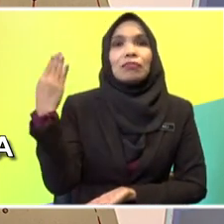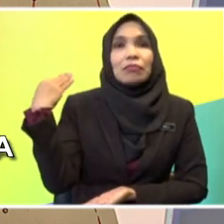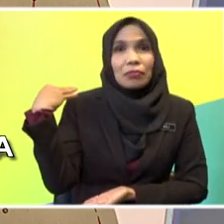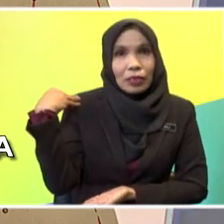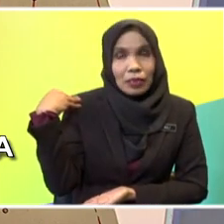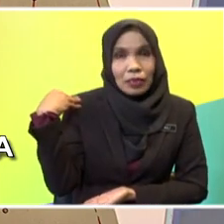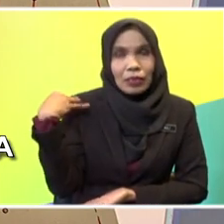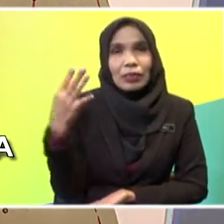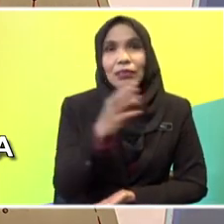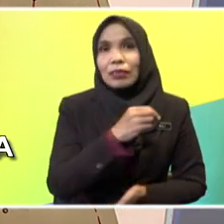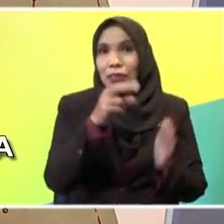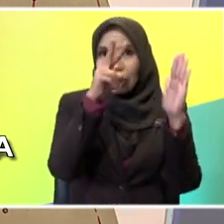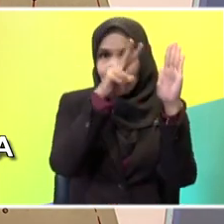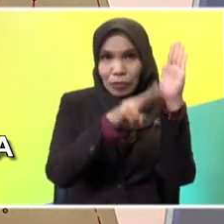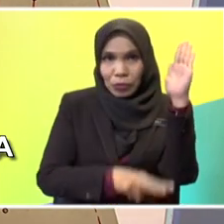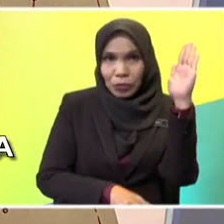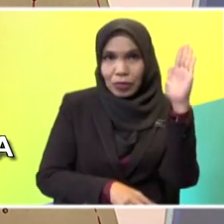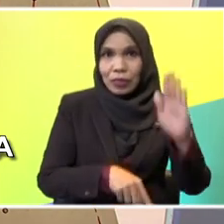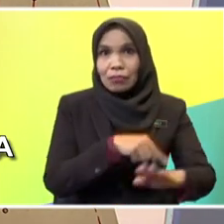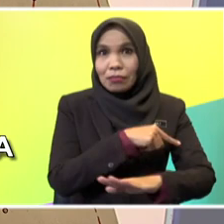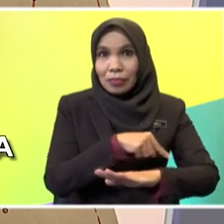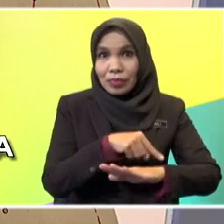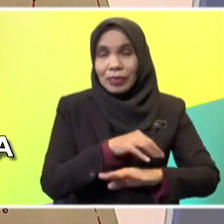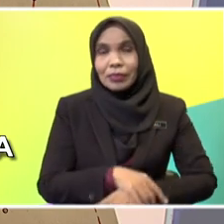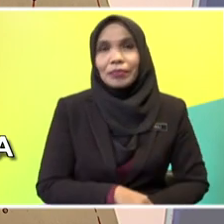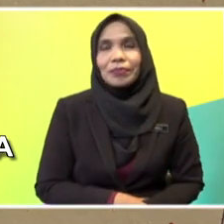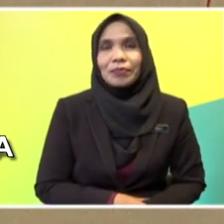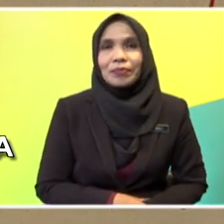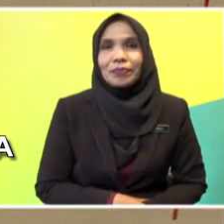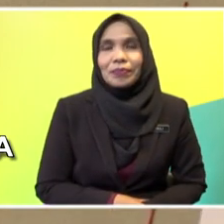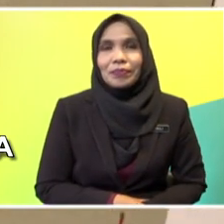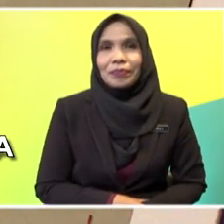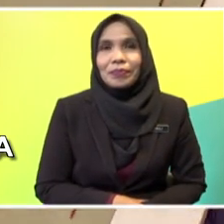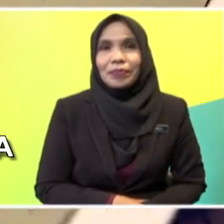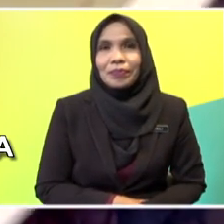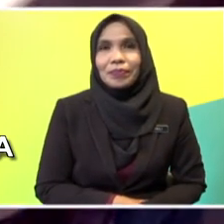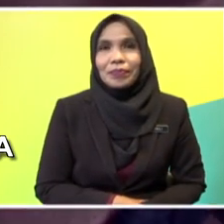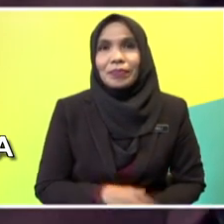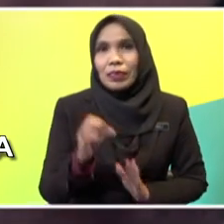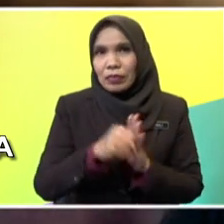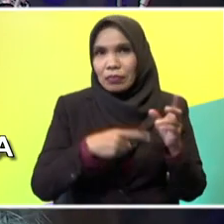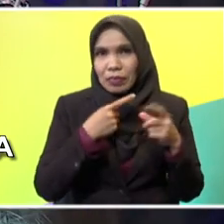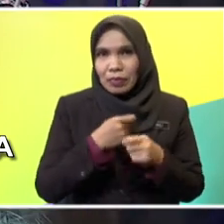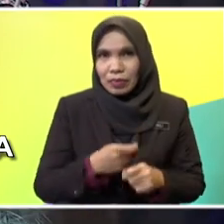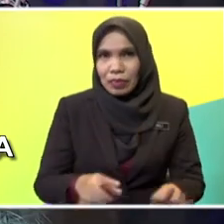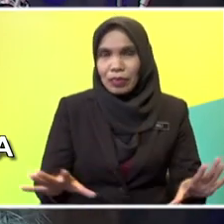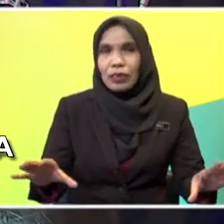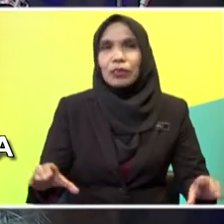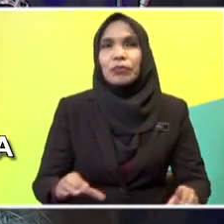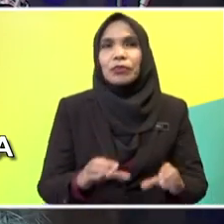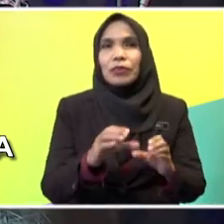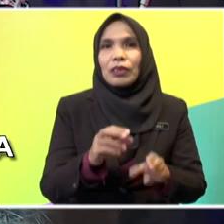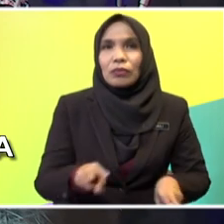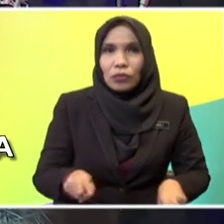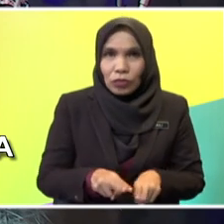dan juga pola lengan. Okey. Setelah kita membuat ukuran, jadi itu bahagian-bahagian